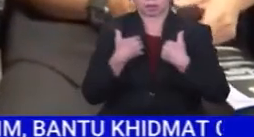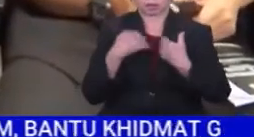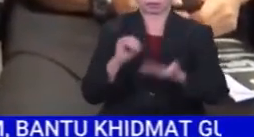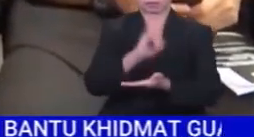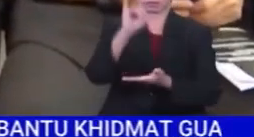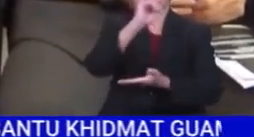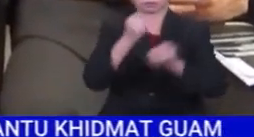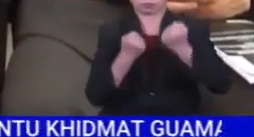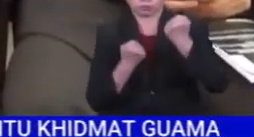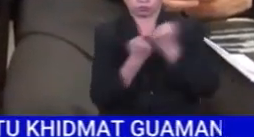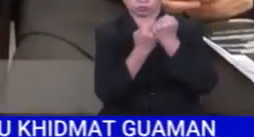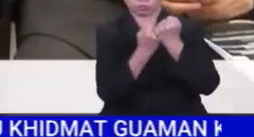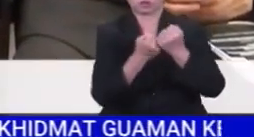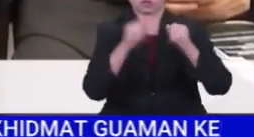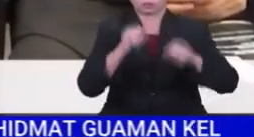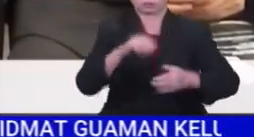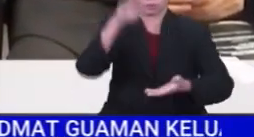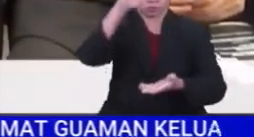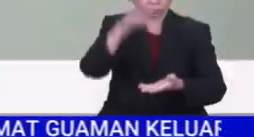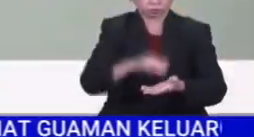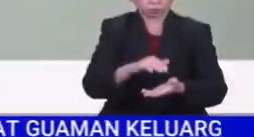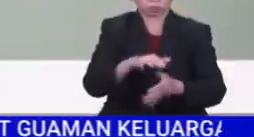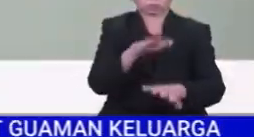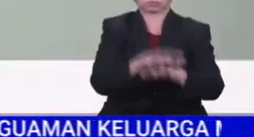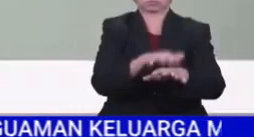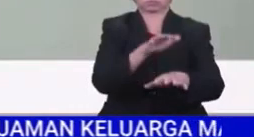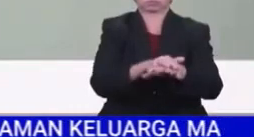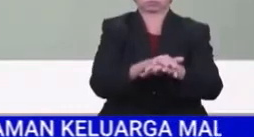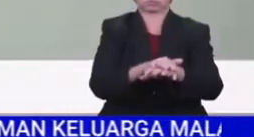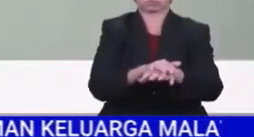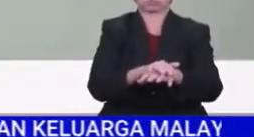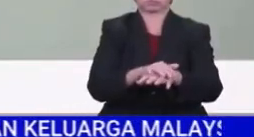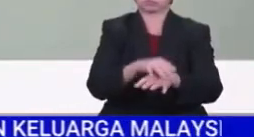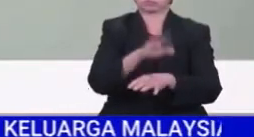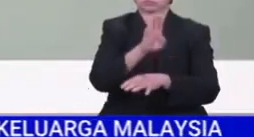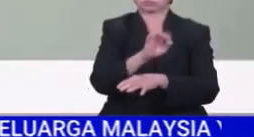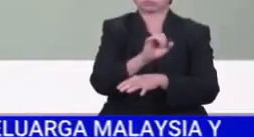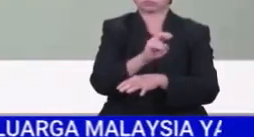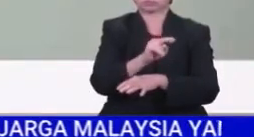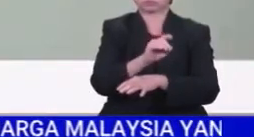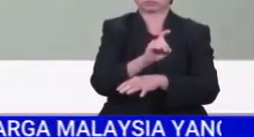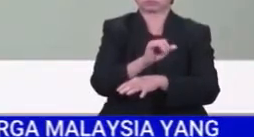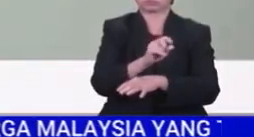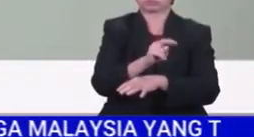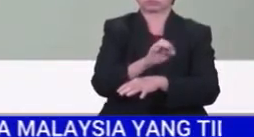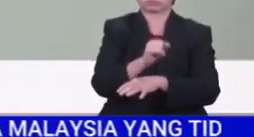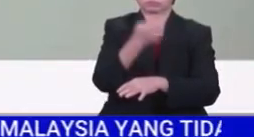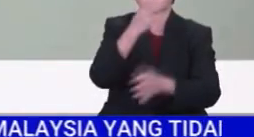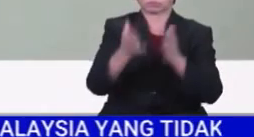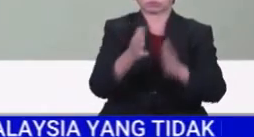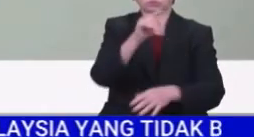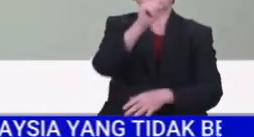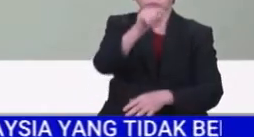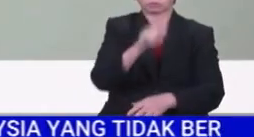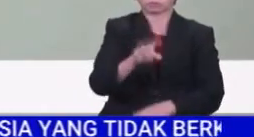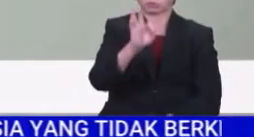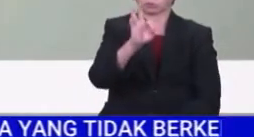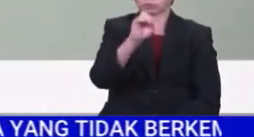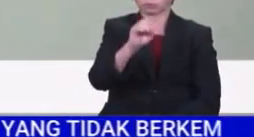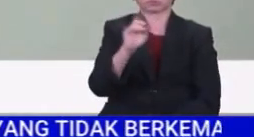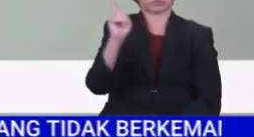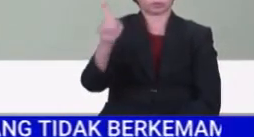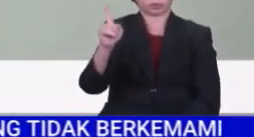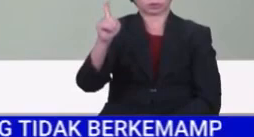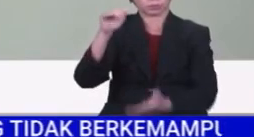institusi suplemen itu ia mampu mengurangkan ganda kesesakan penjara walaupun Sarawak me-record kami sembah 90 bantuan dari